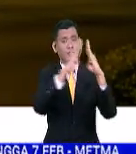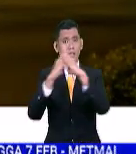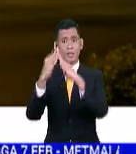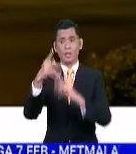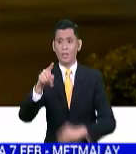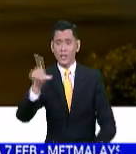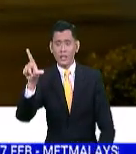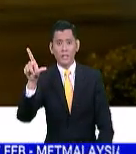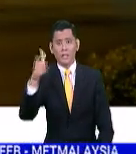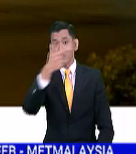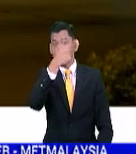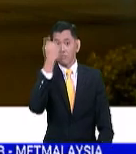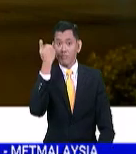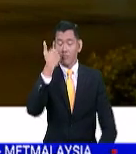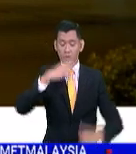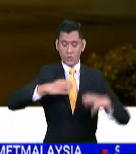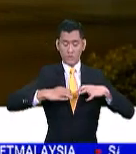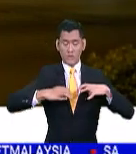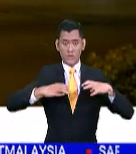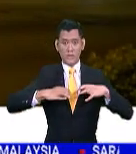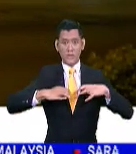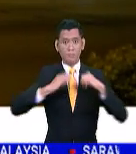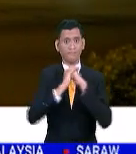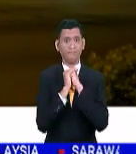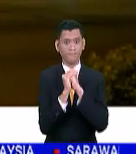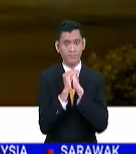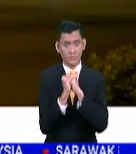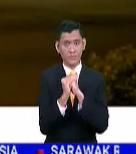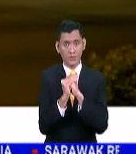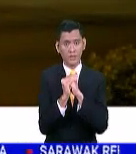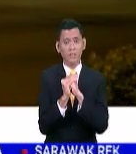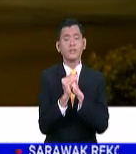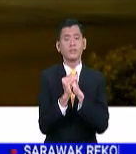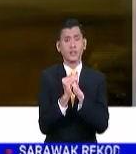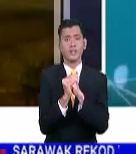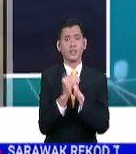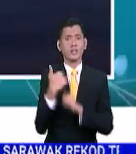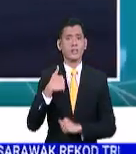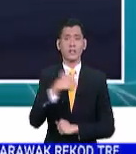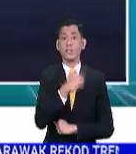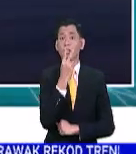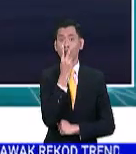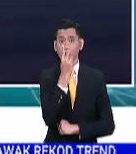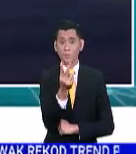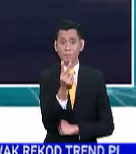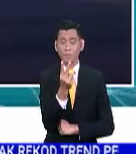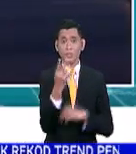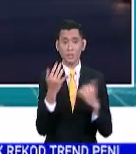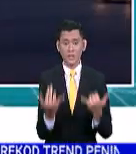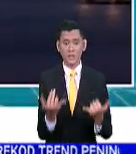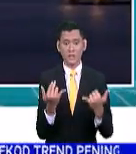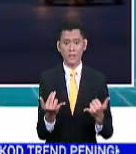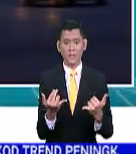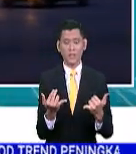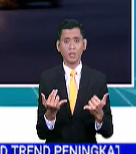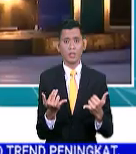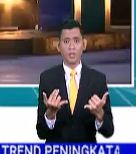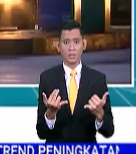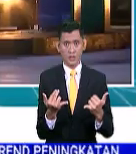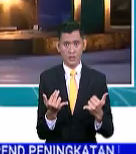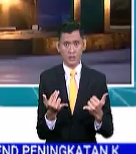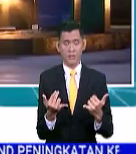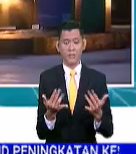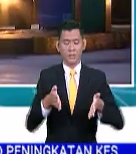selepas cuti panjang sempena dengan sambutan Tahun Baru Cina. Dan perkara itu juga boleh kita lihat di arah bertentangan Mahala ke